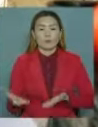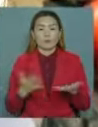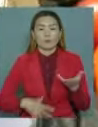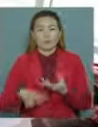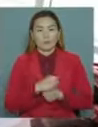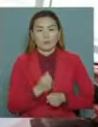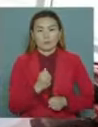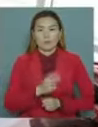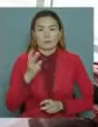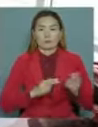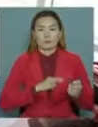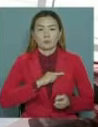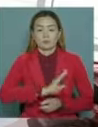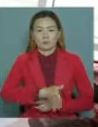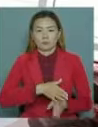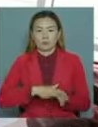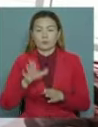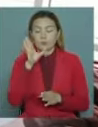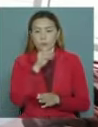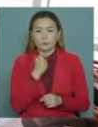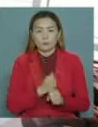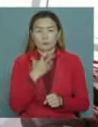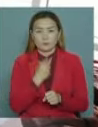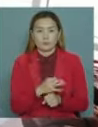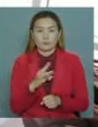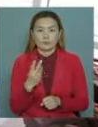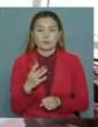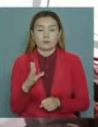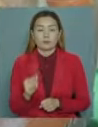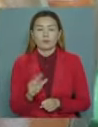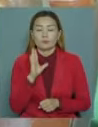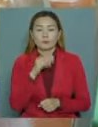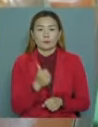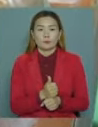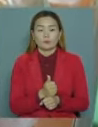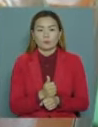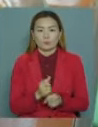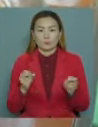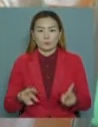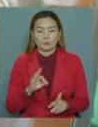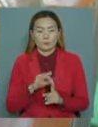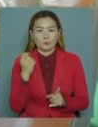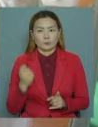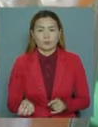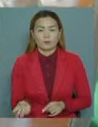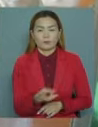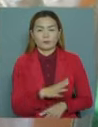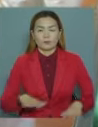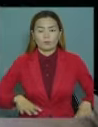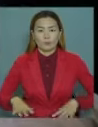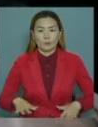всех товаропроизводителей реализовывать свою продукцию на ярмарке. Главное условие – цены должны быть ниже